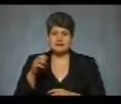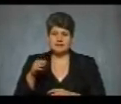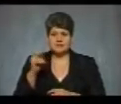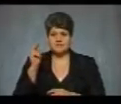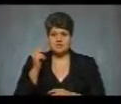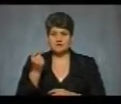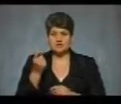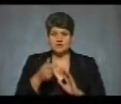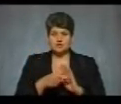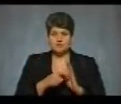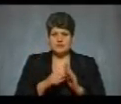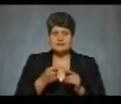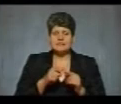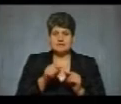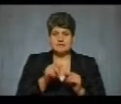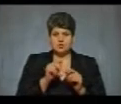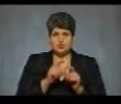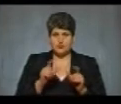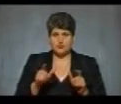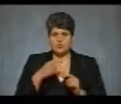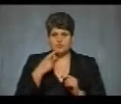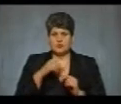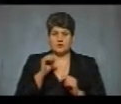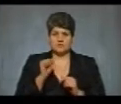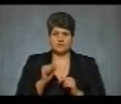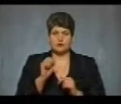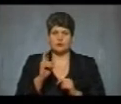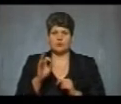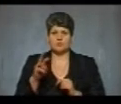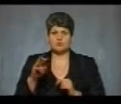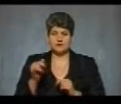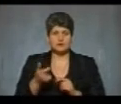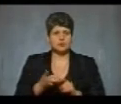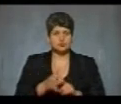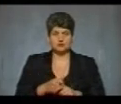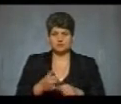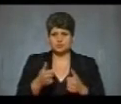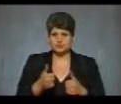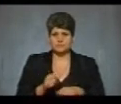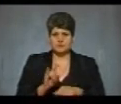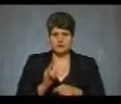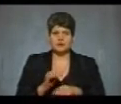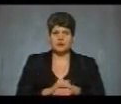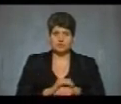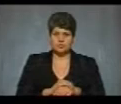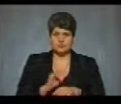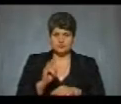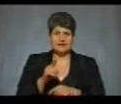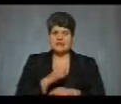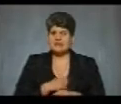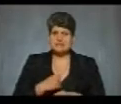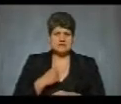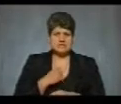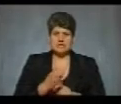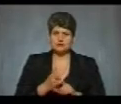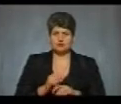в 11 класі цієї школи, каже Анатолій Комуніцький. Вона дуже хороша дитина, добра дитина, вона не зла.